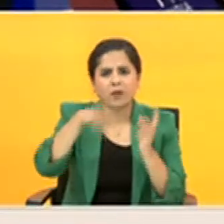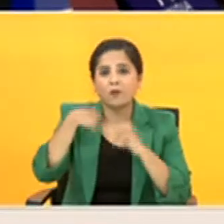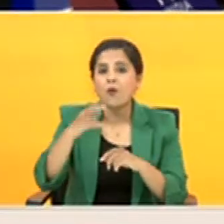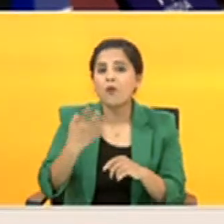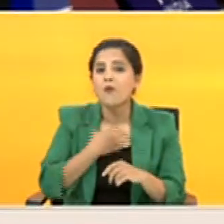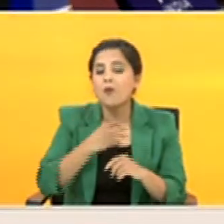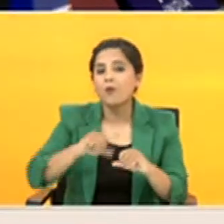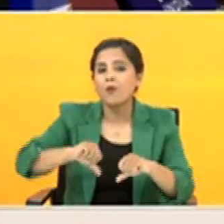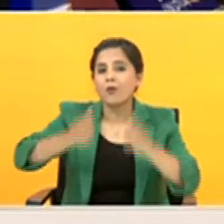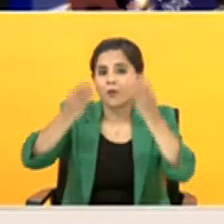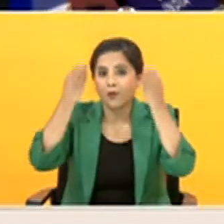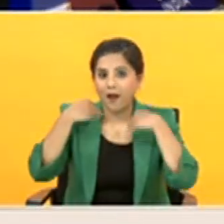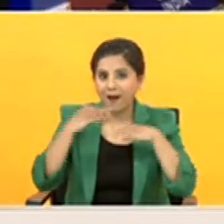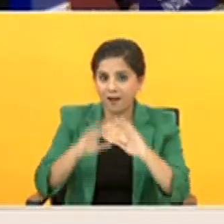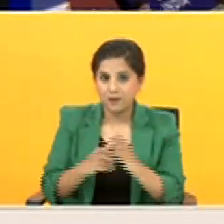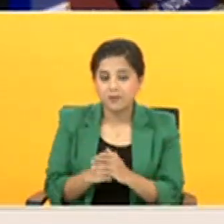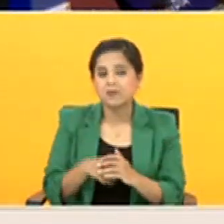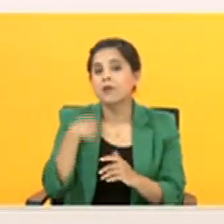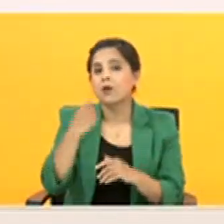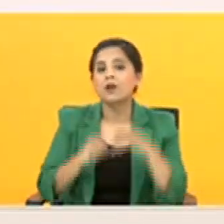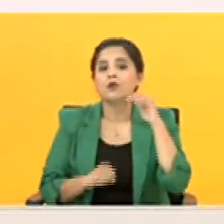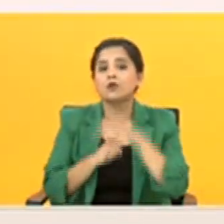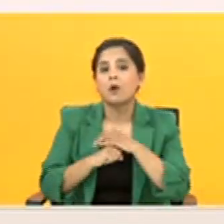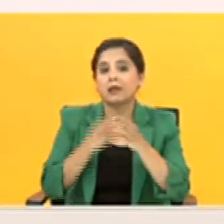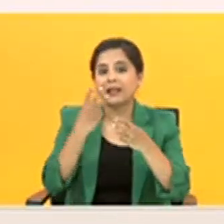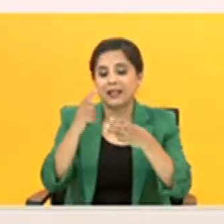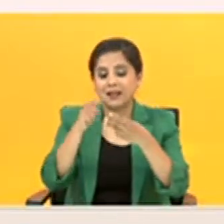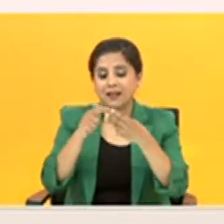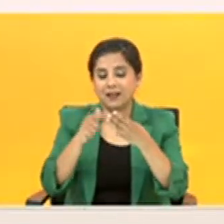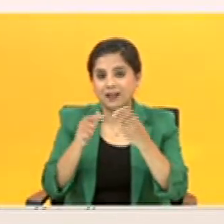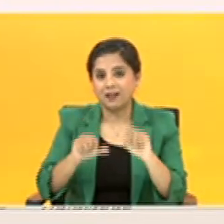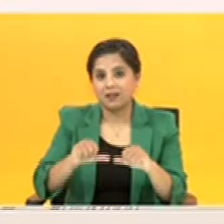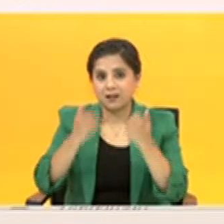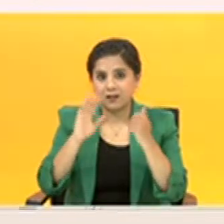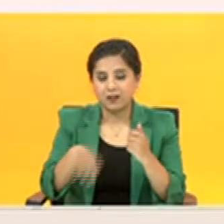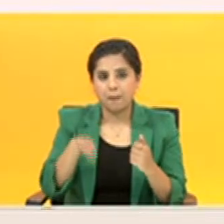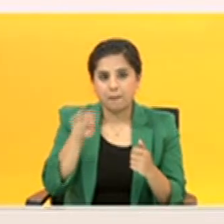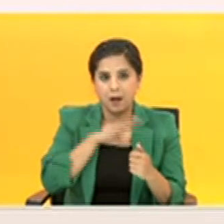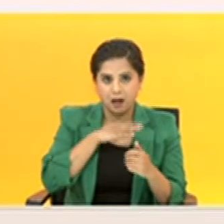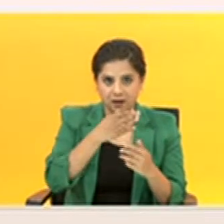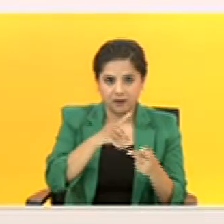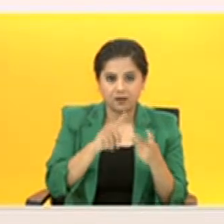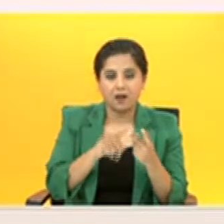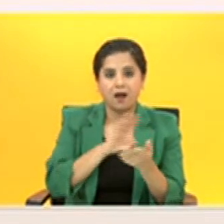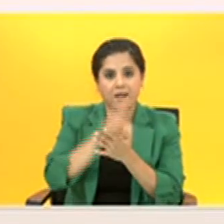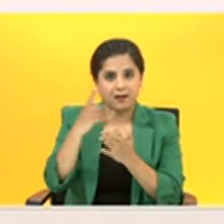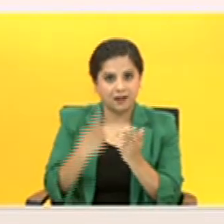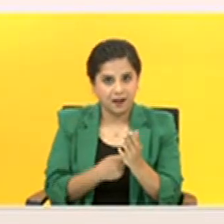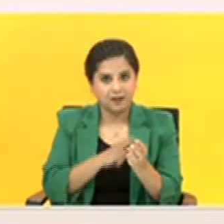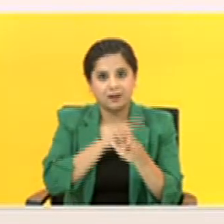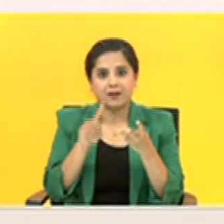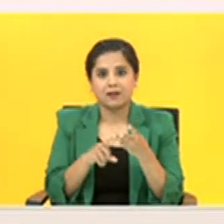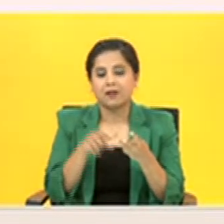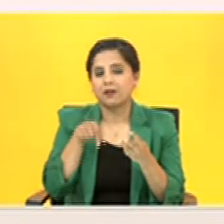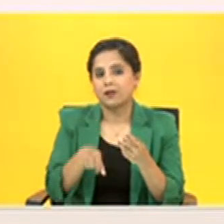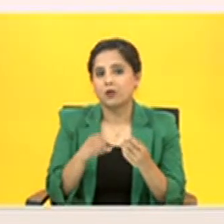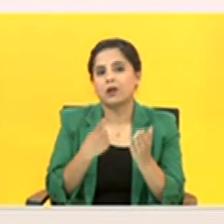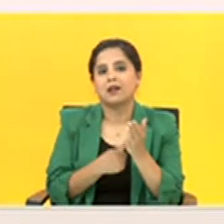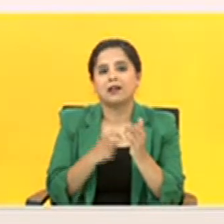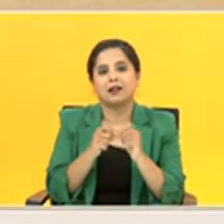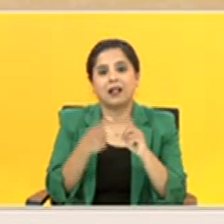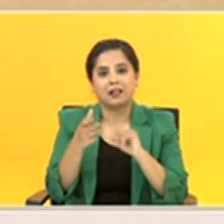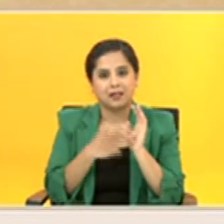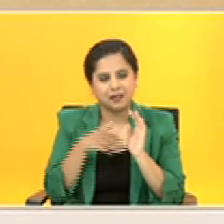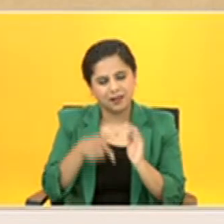विजेताओं, विशेषकर टॉप के 3 विनर्स महाराष्ट्र, हरियाणा और राजस्थान को बधाई देता